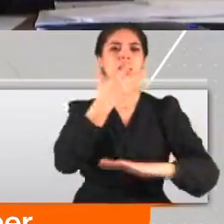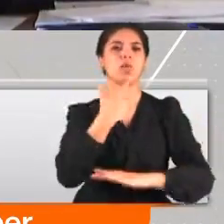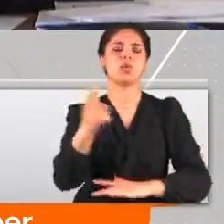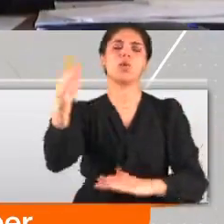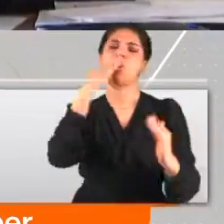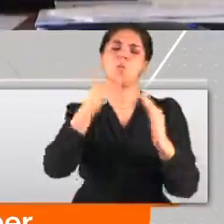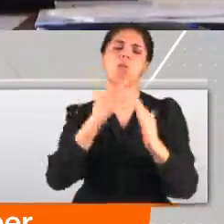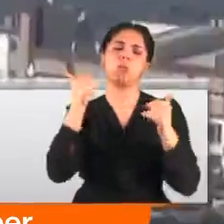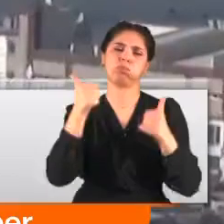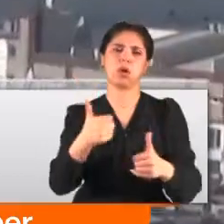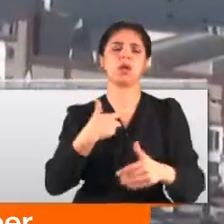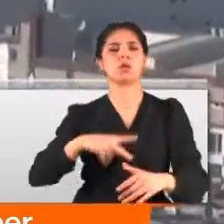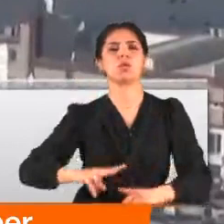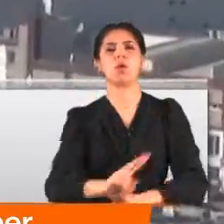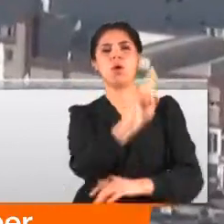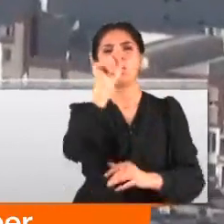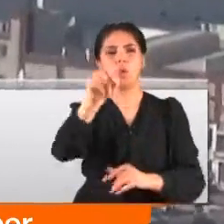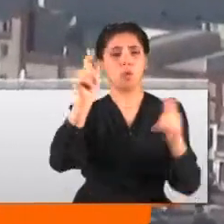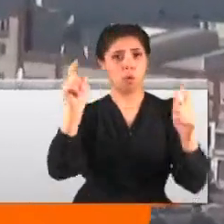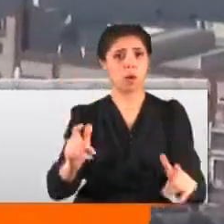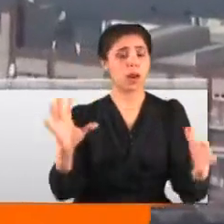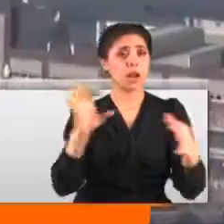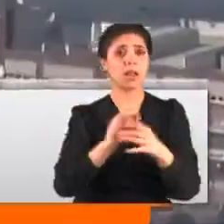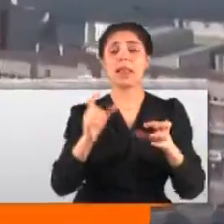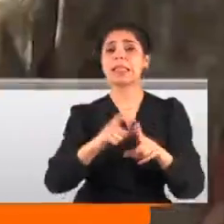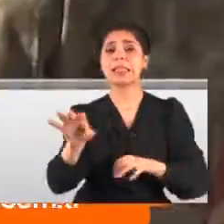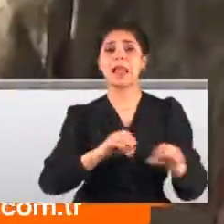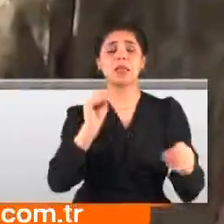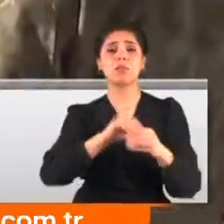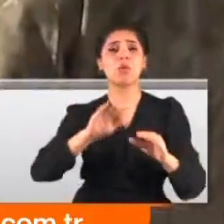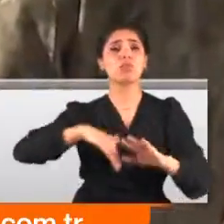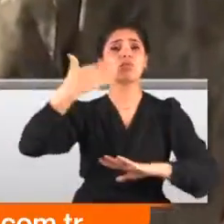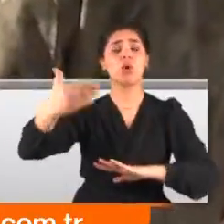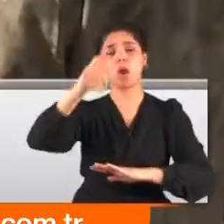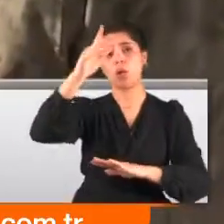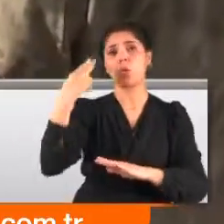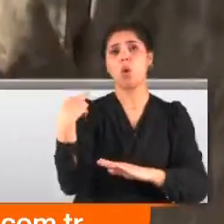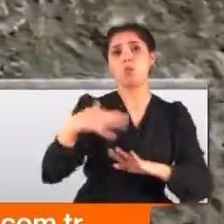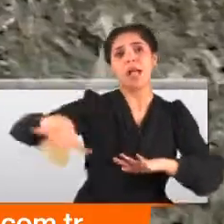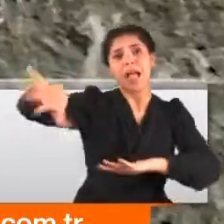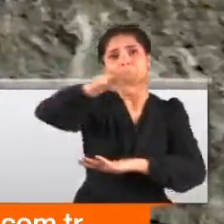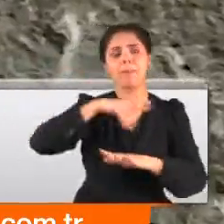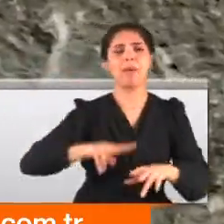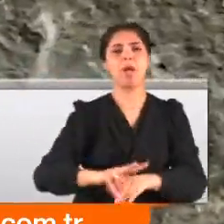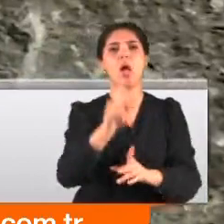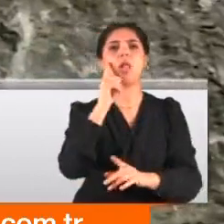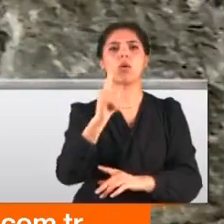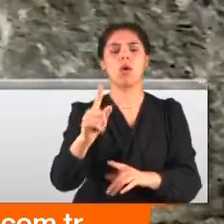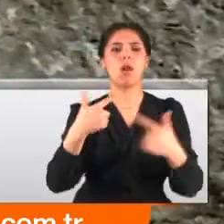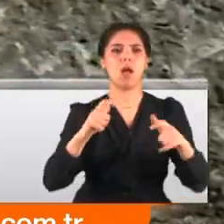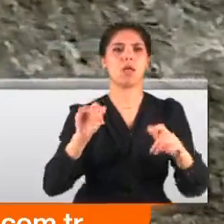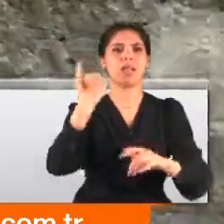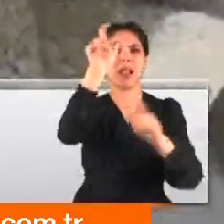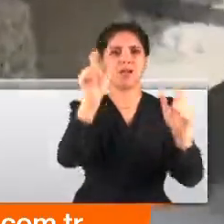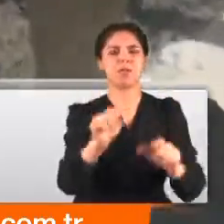uygun buldular ve biz devam ettik. Bölge için son denetimlerin ardından Akar ve komutanlar hızla yola çıktı. Hatay Havalimanı